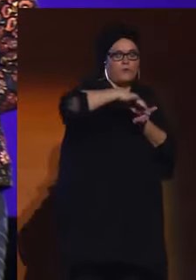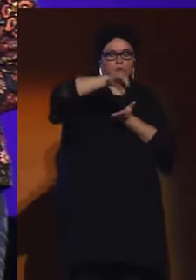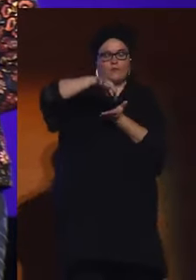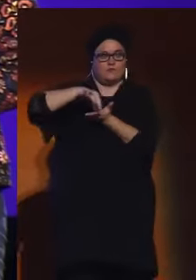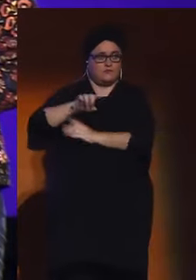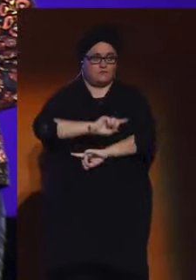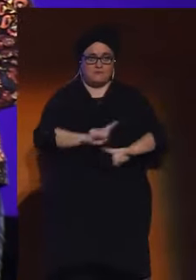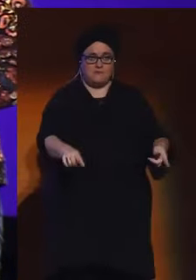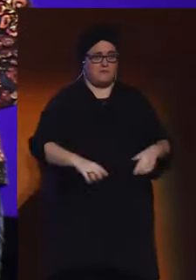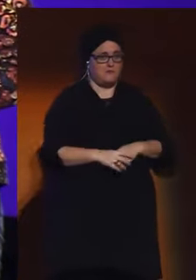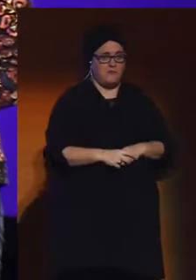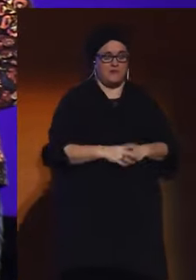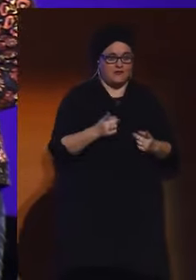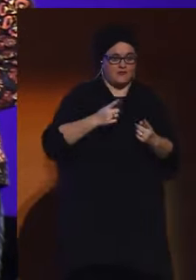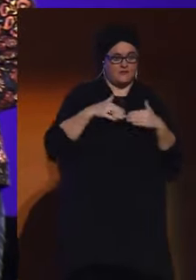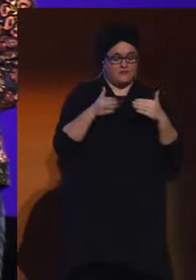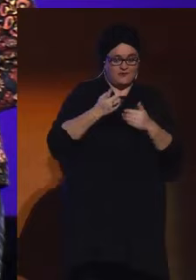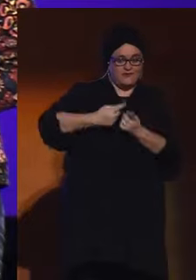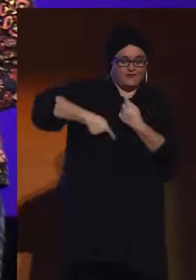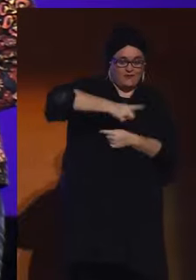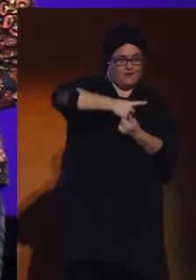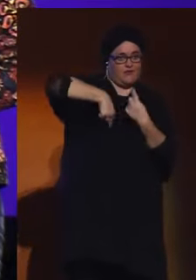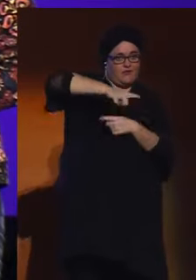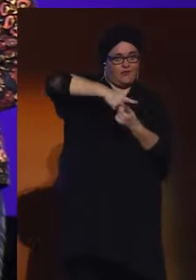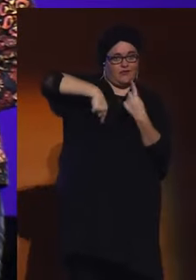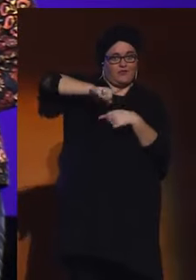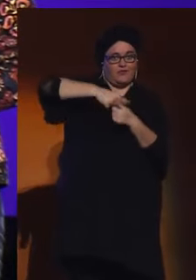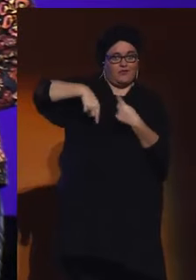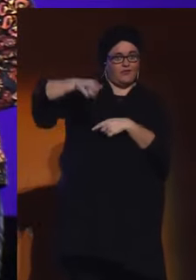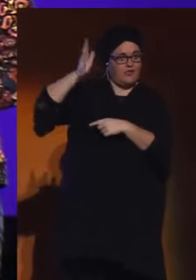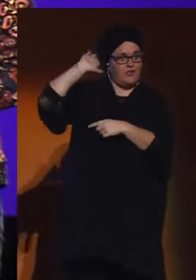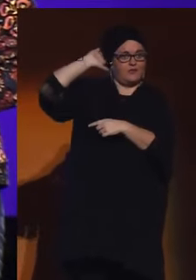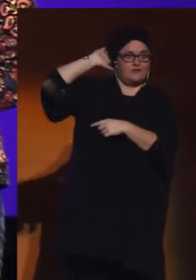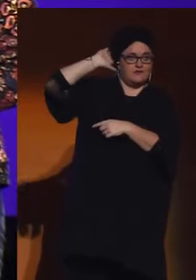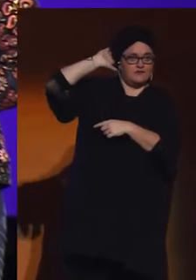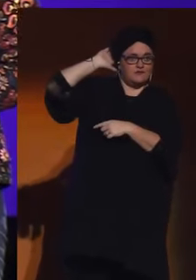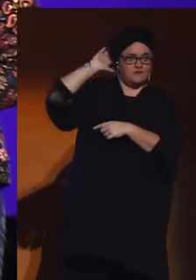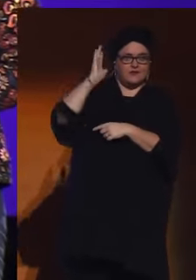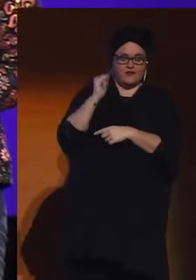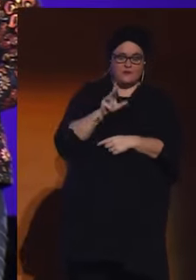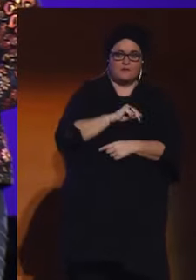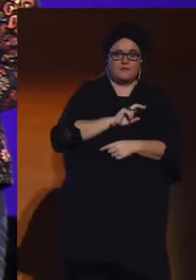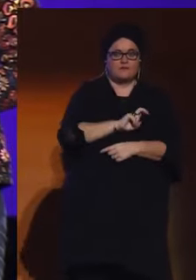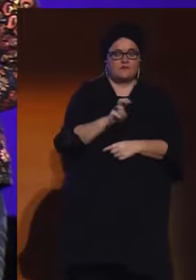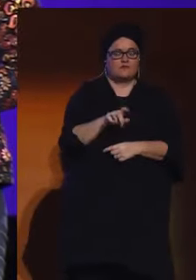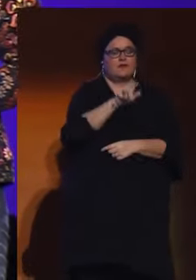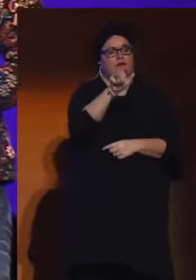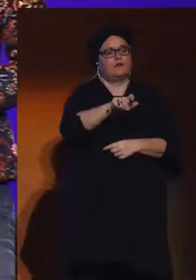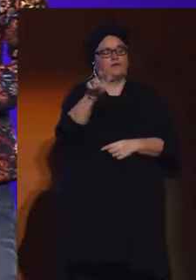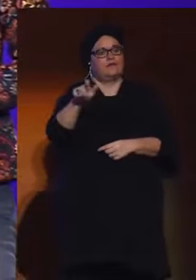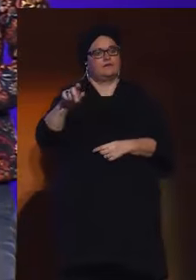ez, baina ate giratorio hoien atzean dagoena beste sari bat da